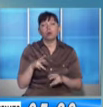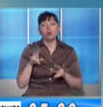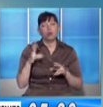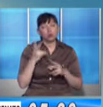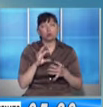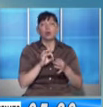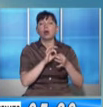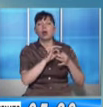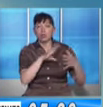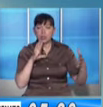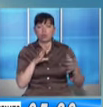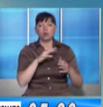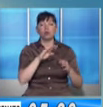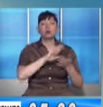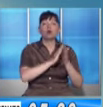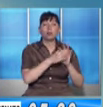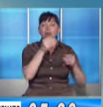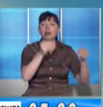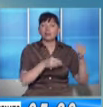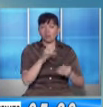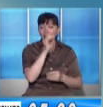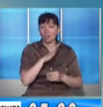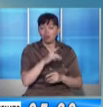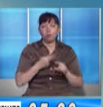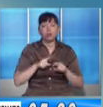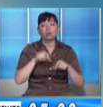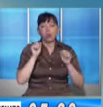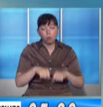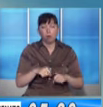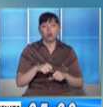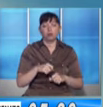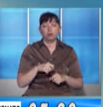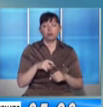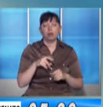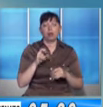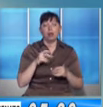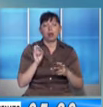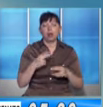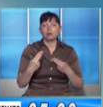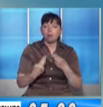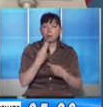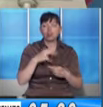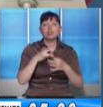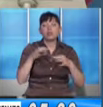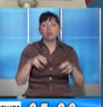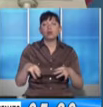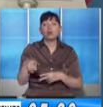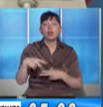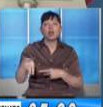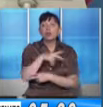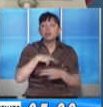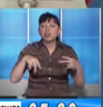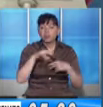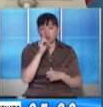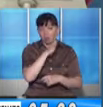de asocieri, un fapt foarte periculos care ar atrage după sine retragerea dreptului la liberă circulație în Europa și ar afecta toți cetățenii